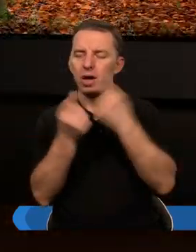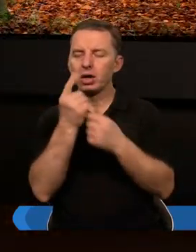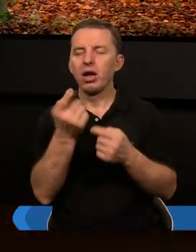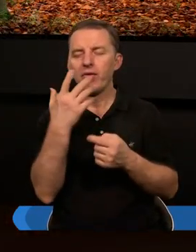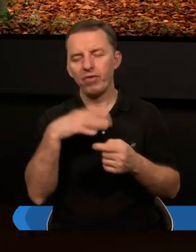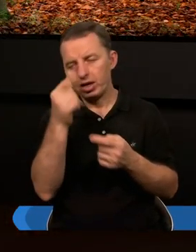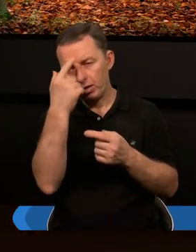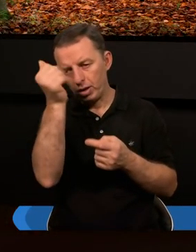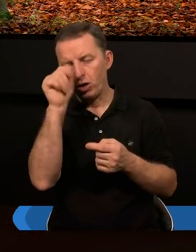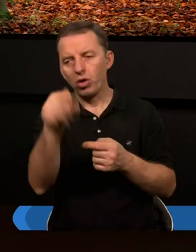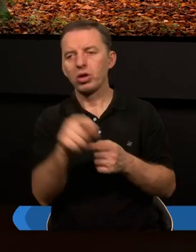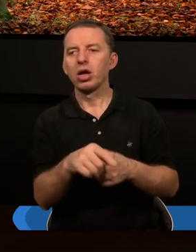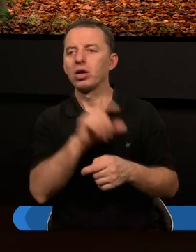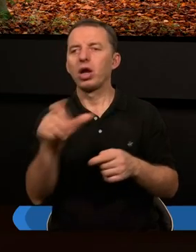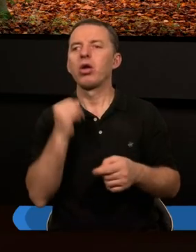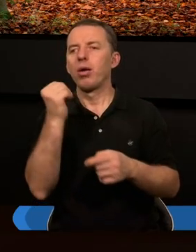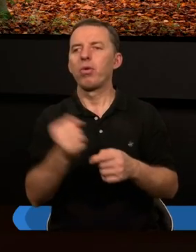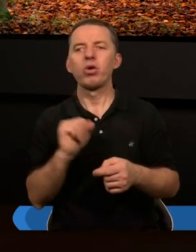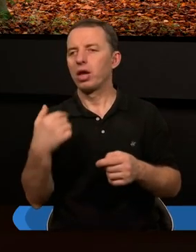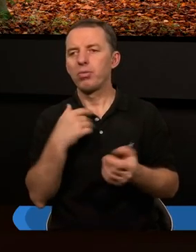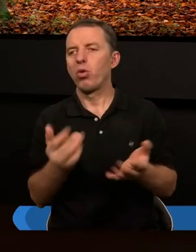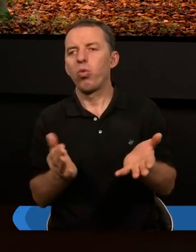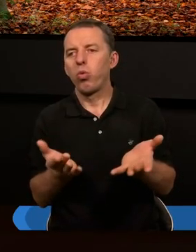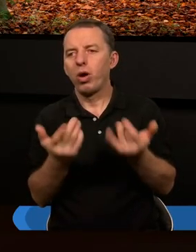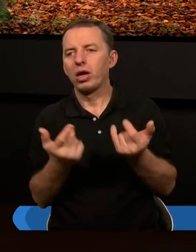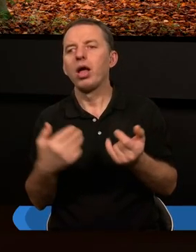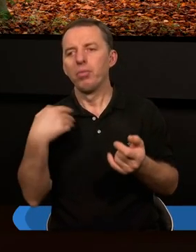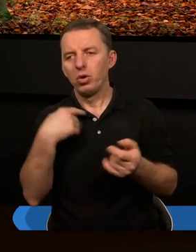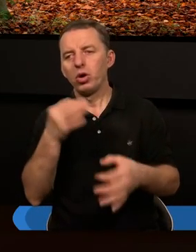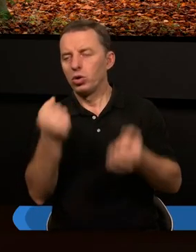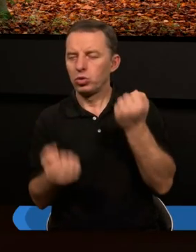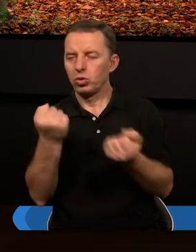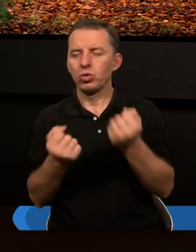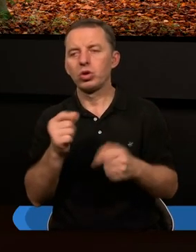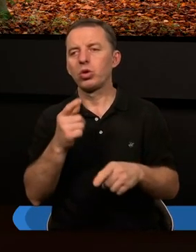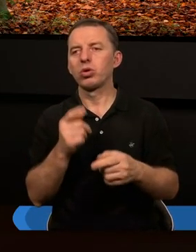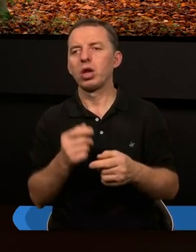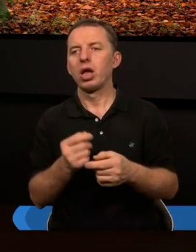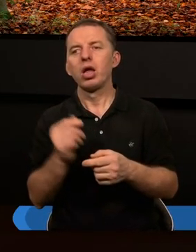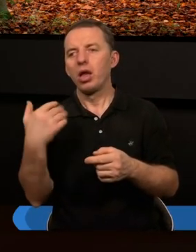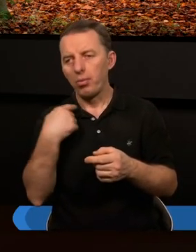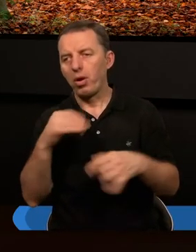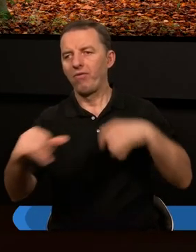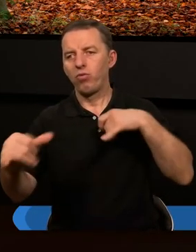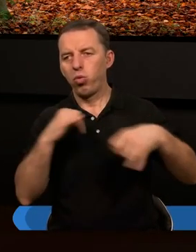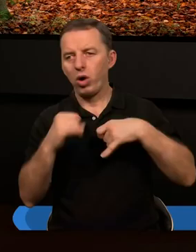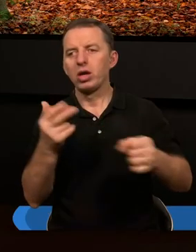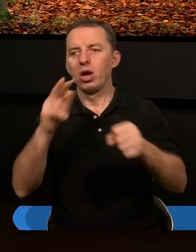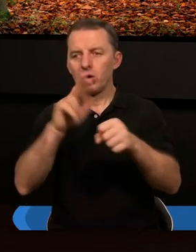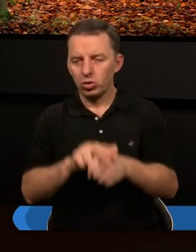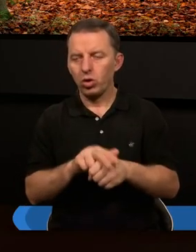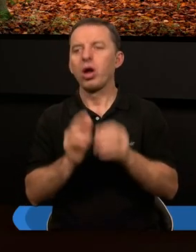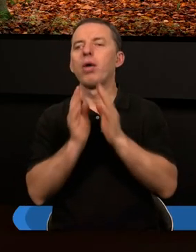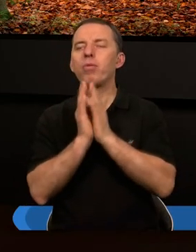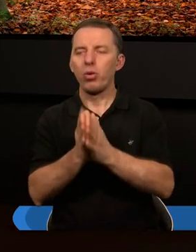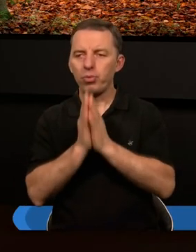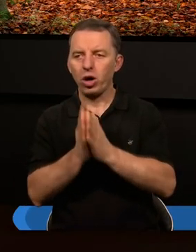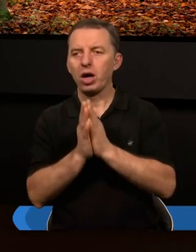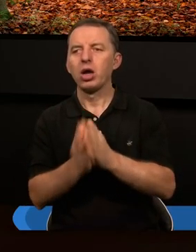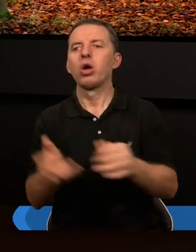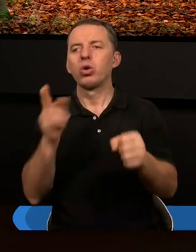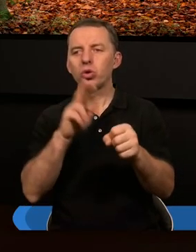warto pamiętać o tym, że za czasów Pawła wcale nie było łatwiej, wręcz było zdecydowanie trudniej, bo nie dość, że miał władzę, która była pogańska,